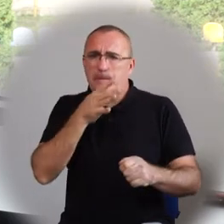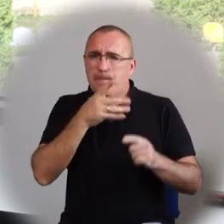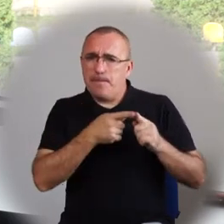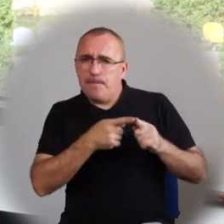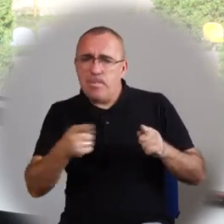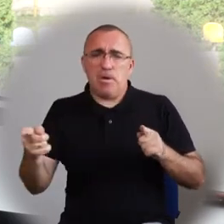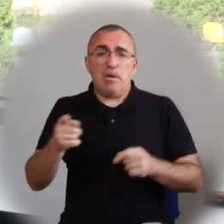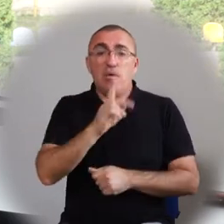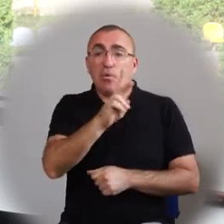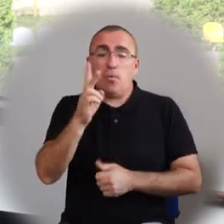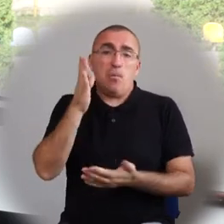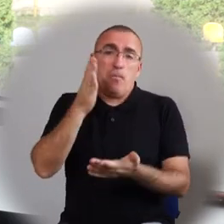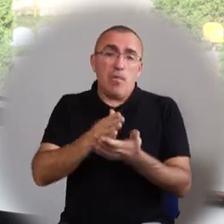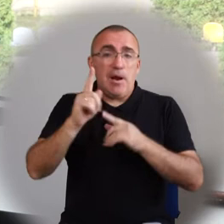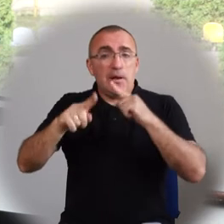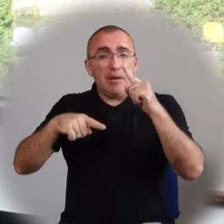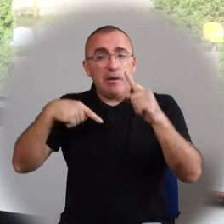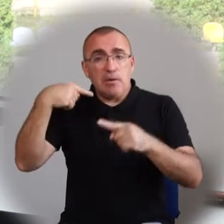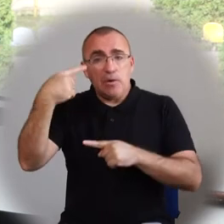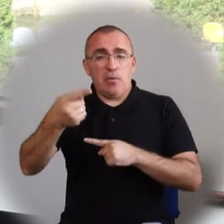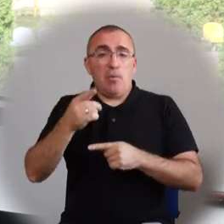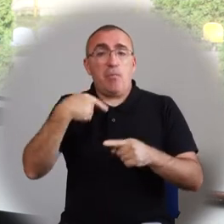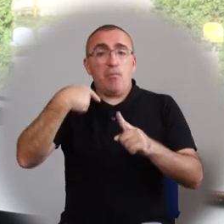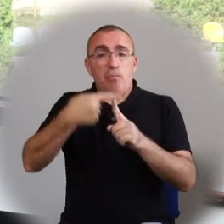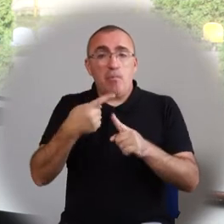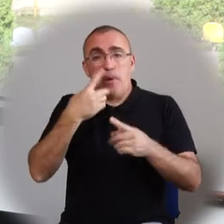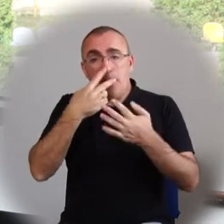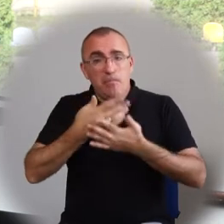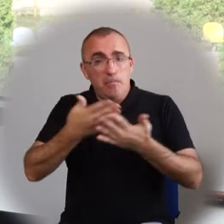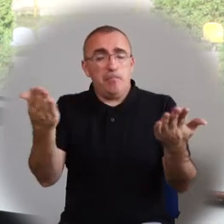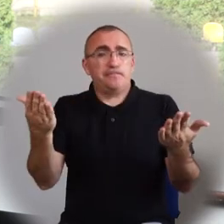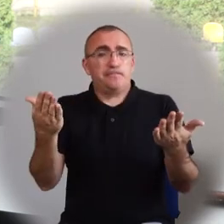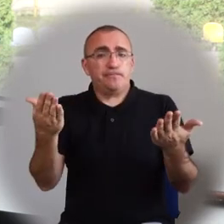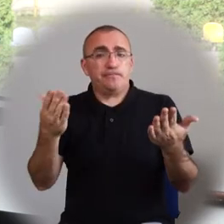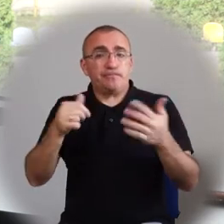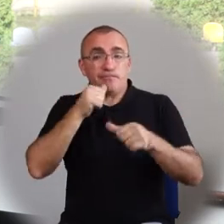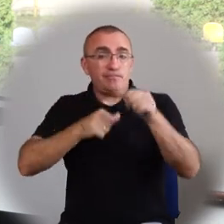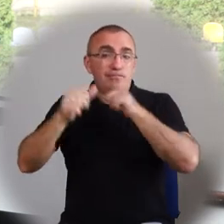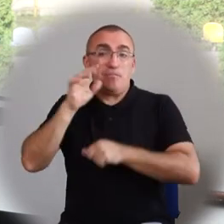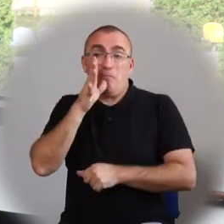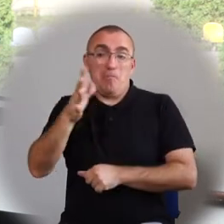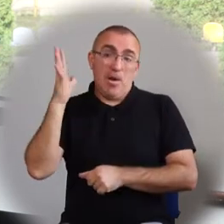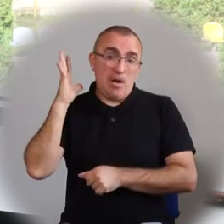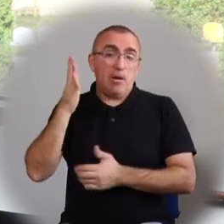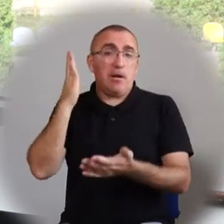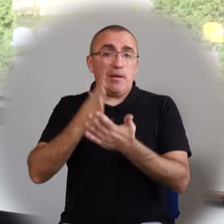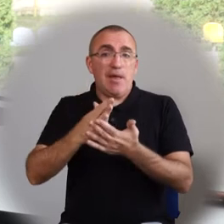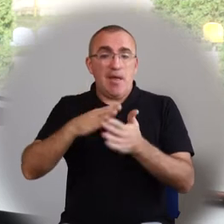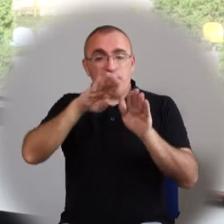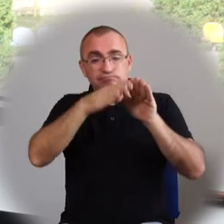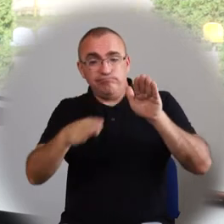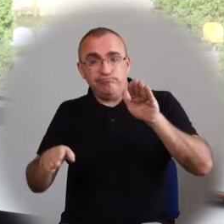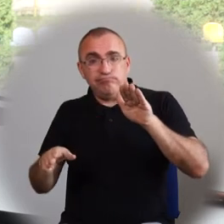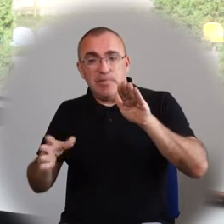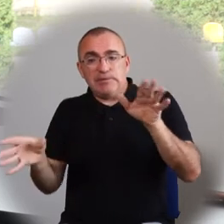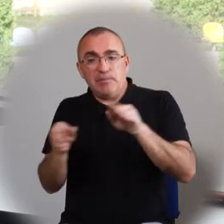тривалий, довгий період, тобто ті, які мають наступність. І плюс до того, ми продемонстрували в минулі 5 років, що коли